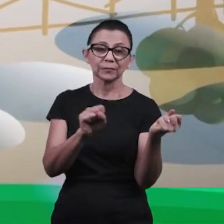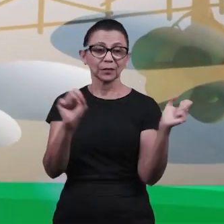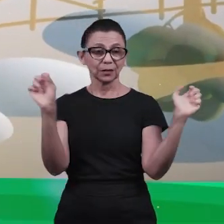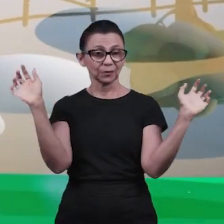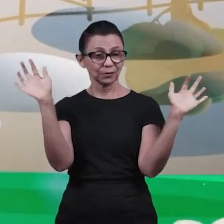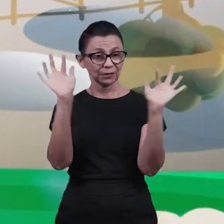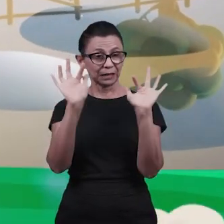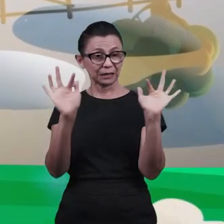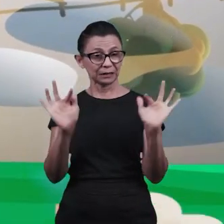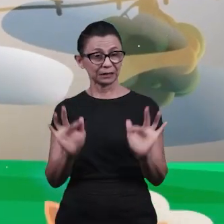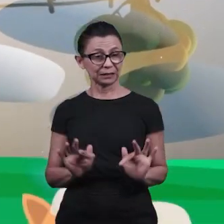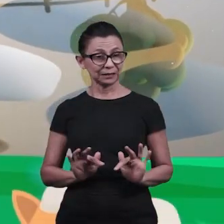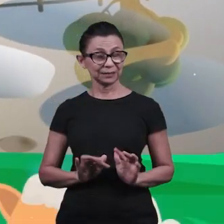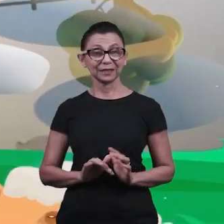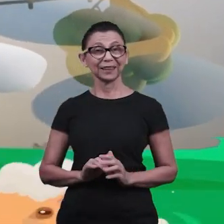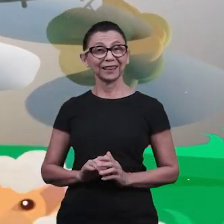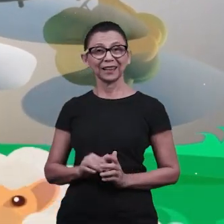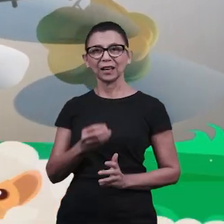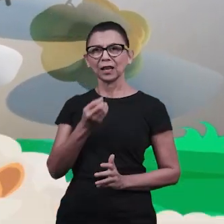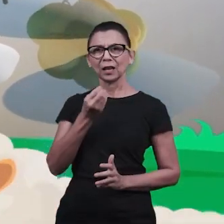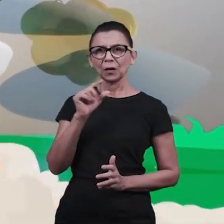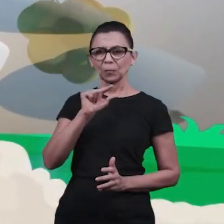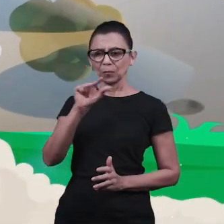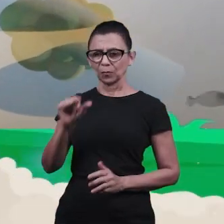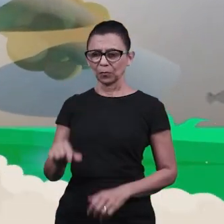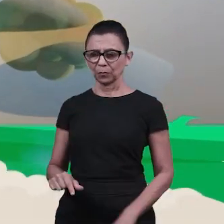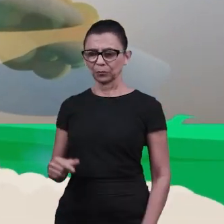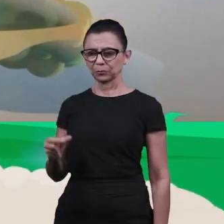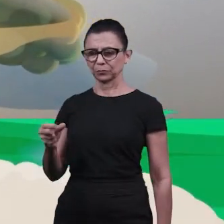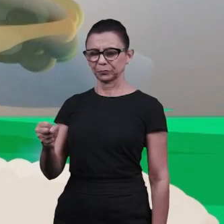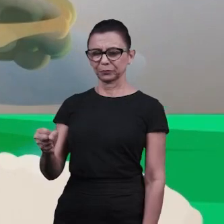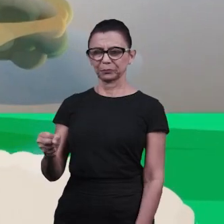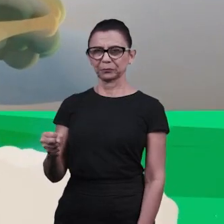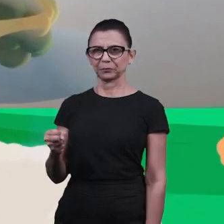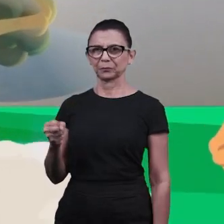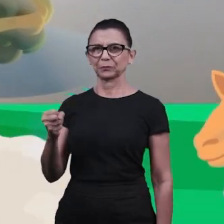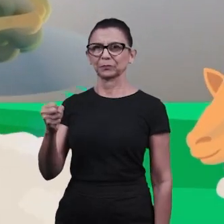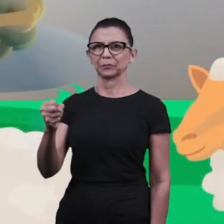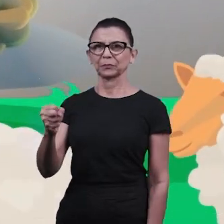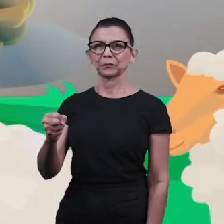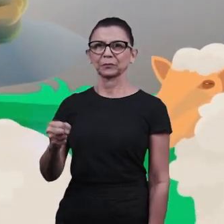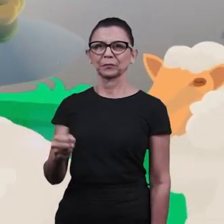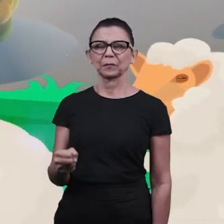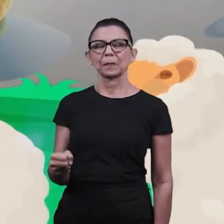junto ao pastor, está a